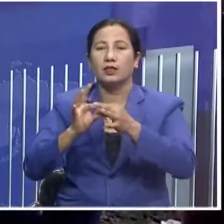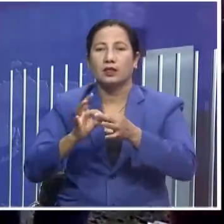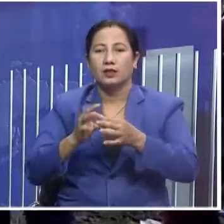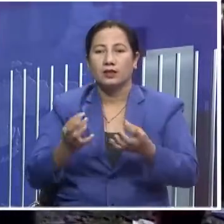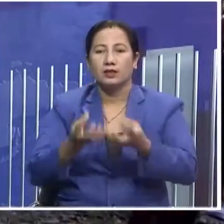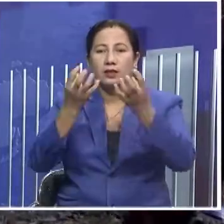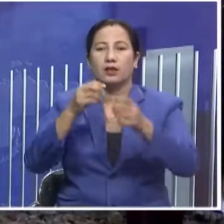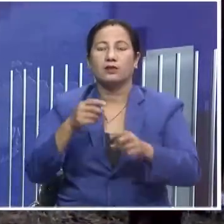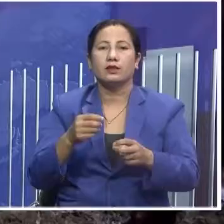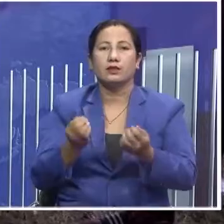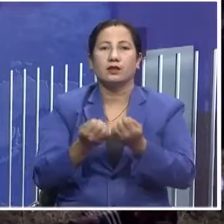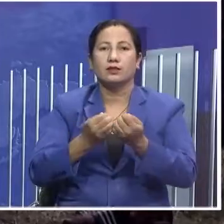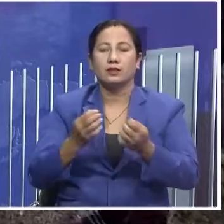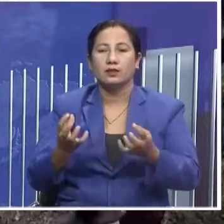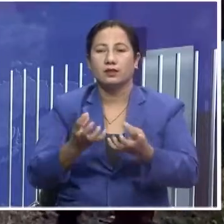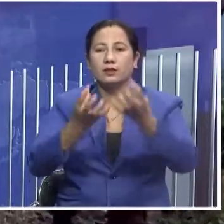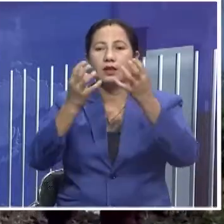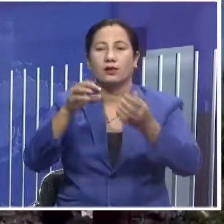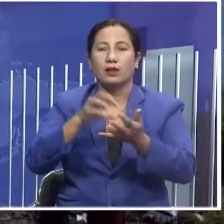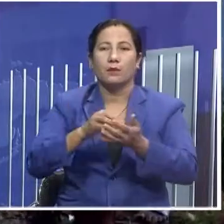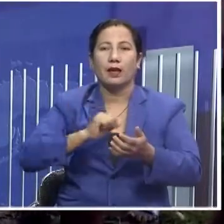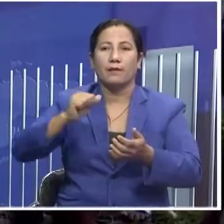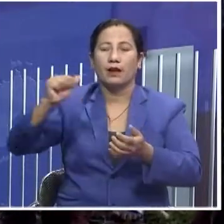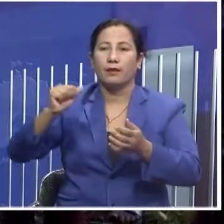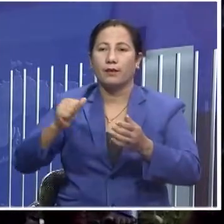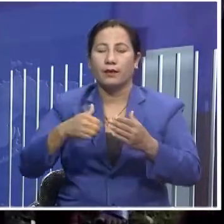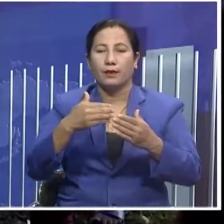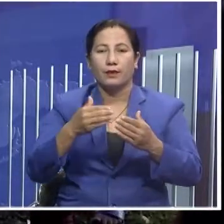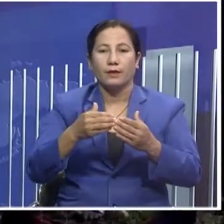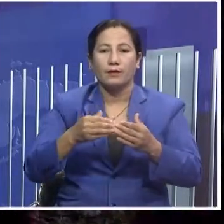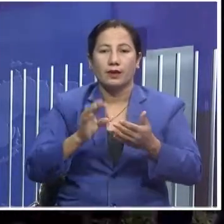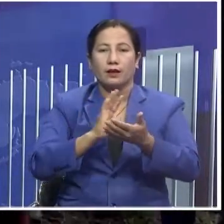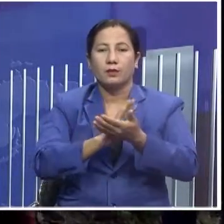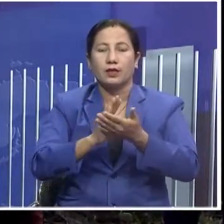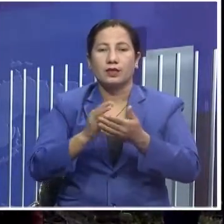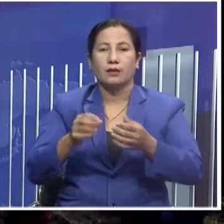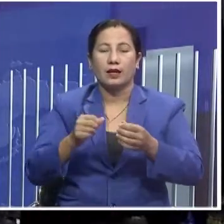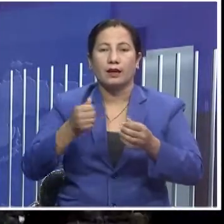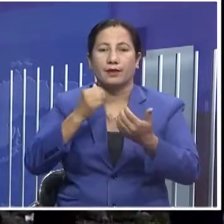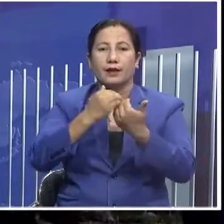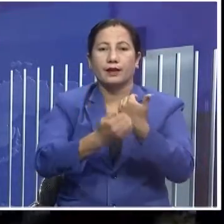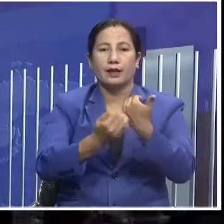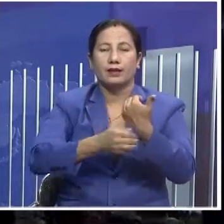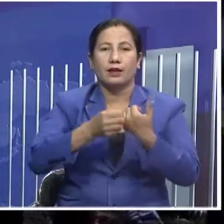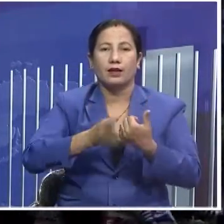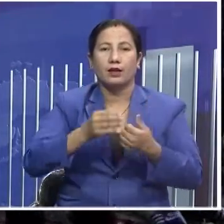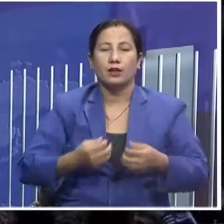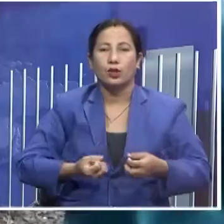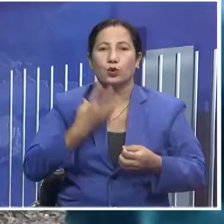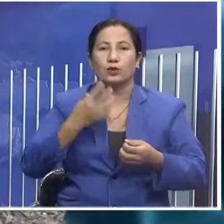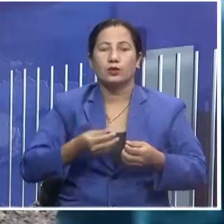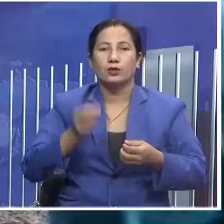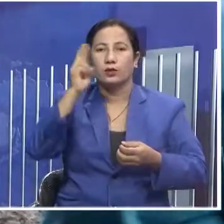गरिन्छ। जलाउने ठाउँमा आआफ्नो बारीमा फलेका काँक्रा लगेर खुसियालीका रूपमा खाने लुतो फाल्ने प्रचलन समेत रहेको